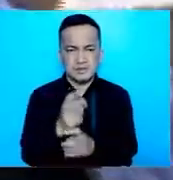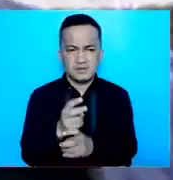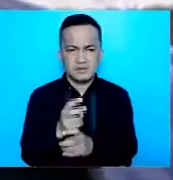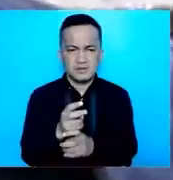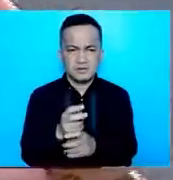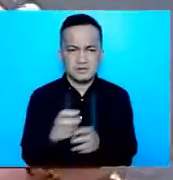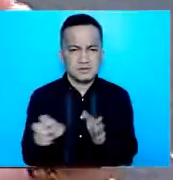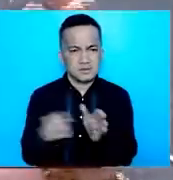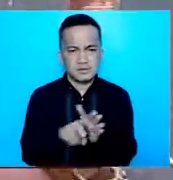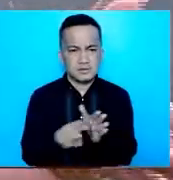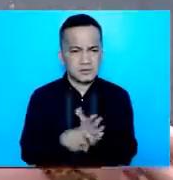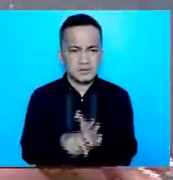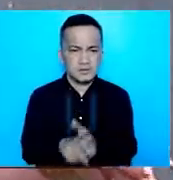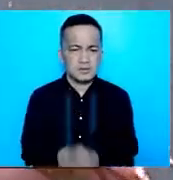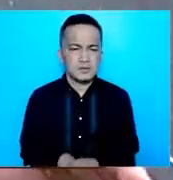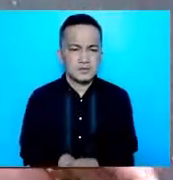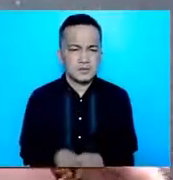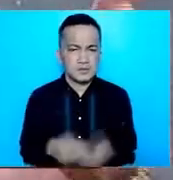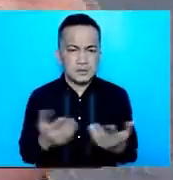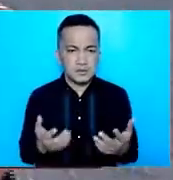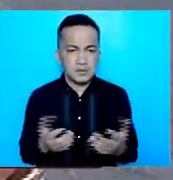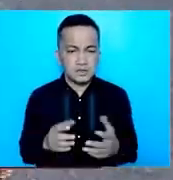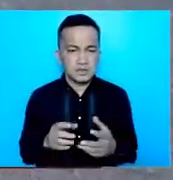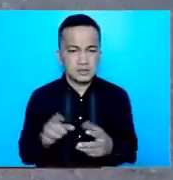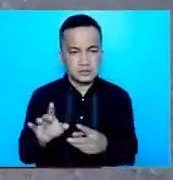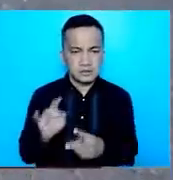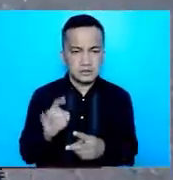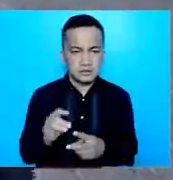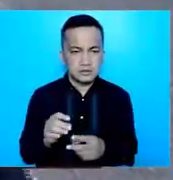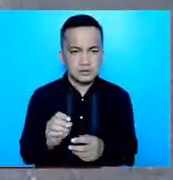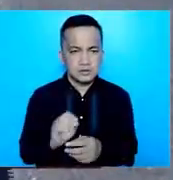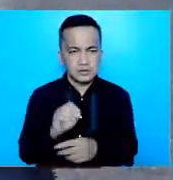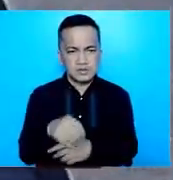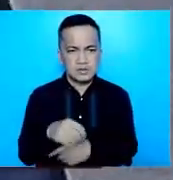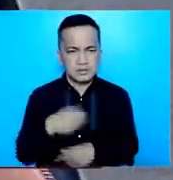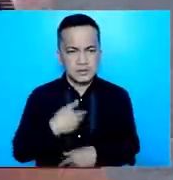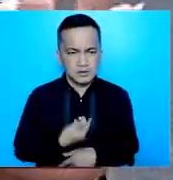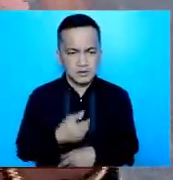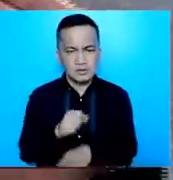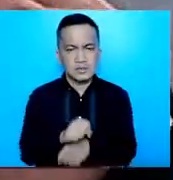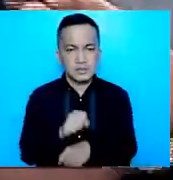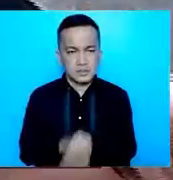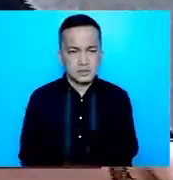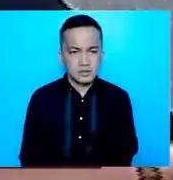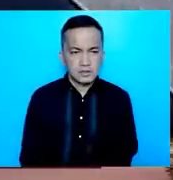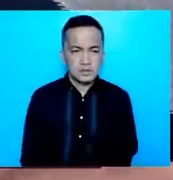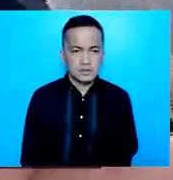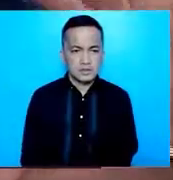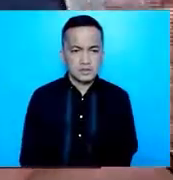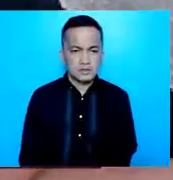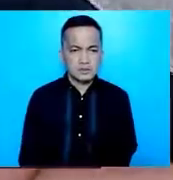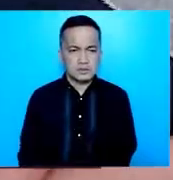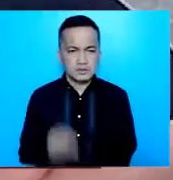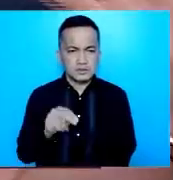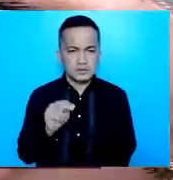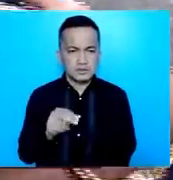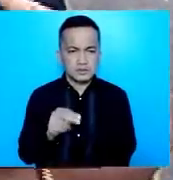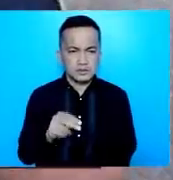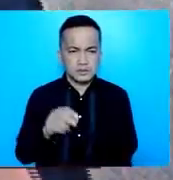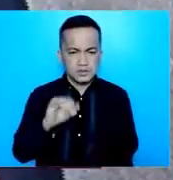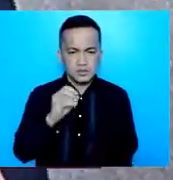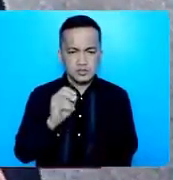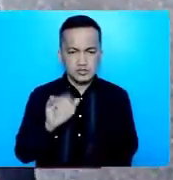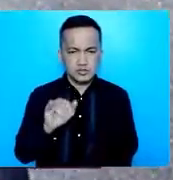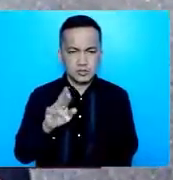sumakay. Kung wala talagang choice kasi sa sobrang pagod na din sa trabaho eh. Kailangan siguro mag-joyride ka na, mag-taxi ka na